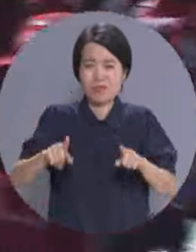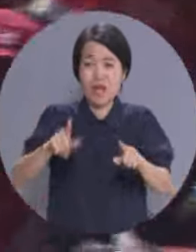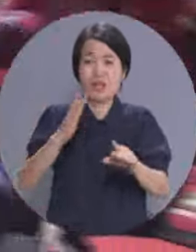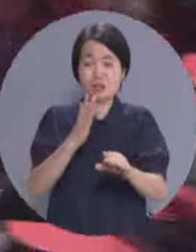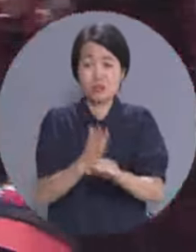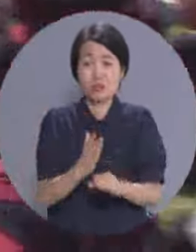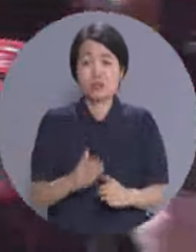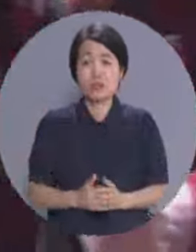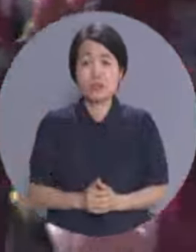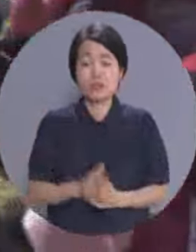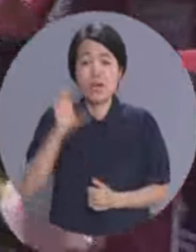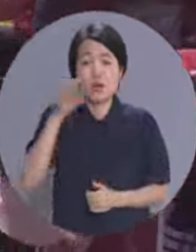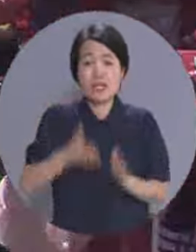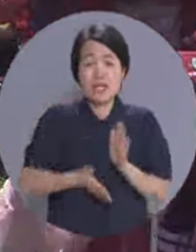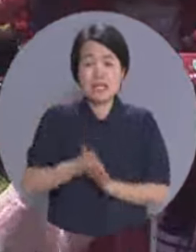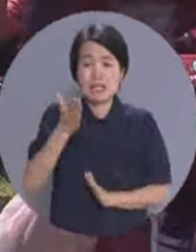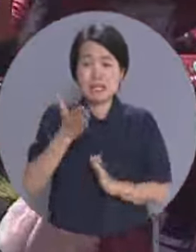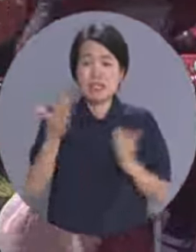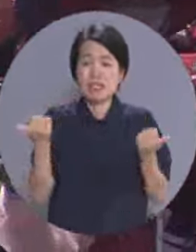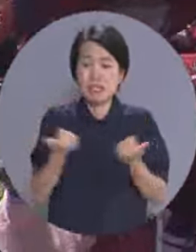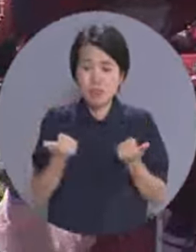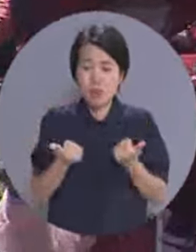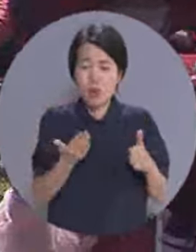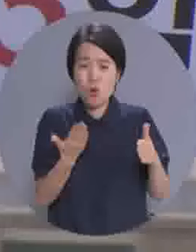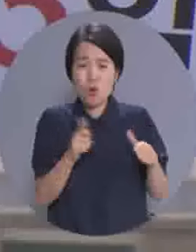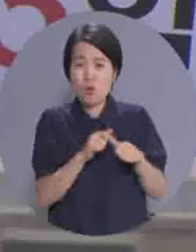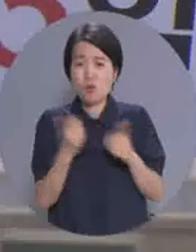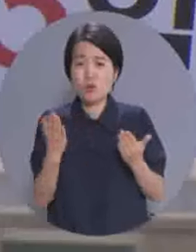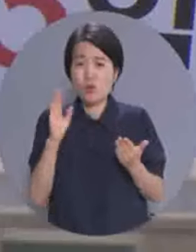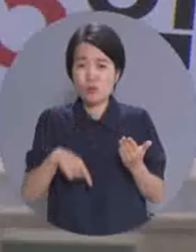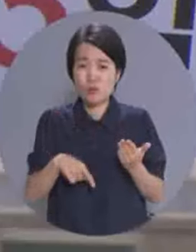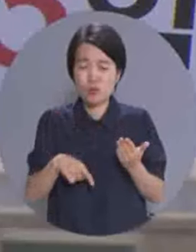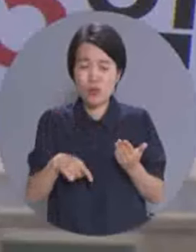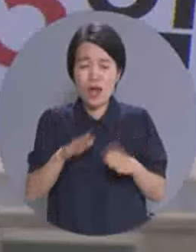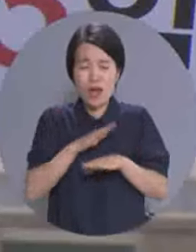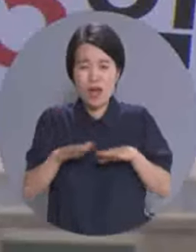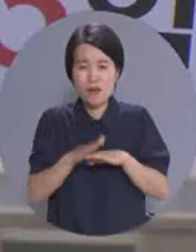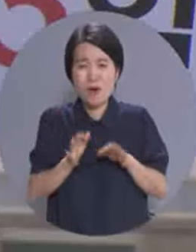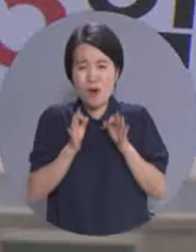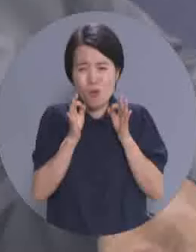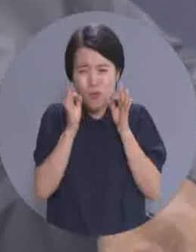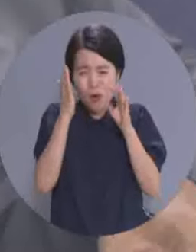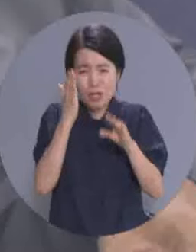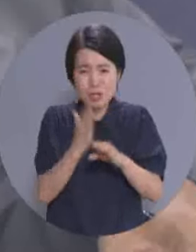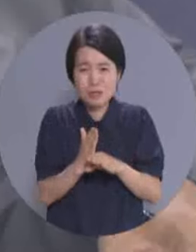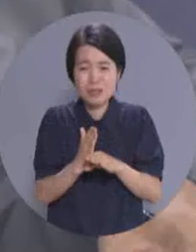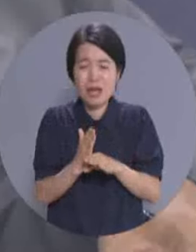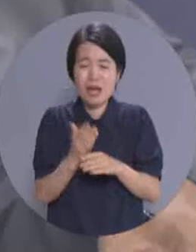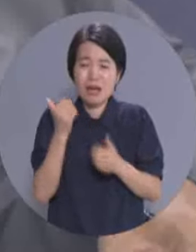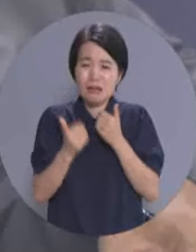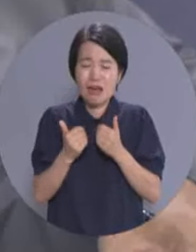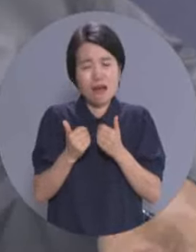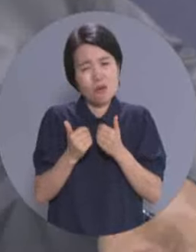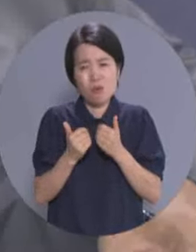상황. 광양시와 시의회, 고용노동부까지 사태 중재에 나섰지만 노사 갈등은 추석